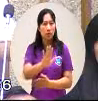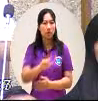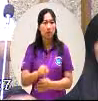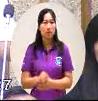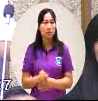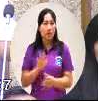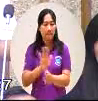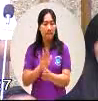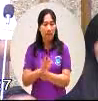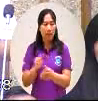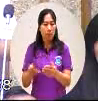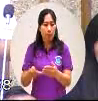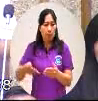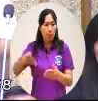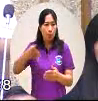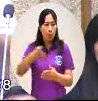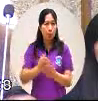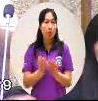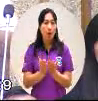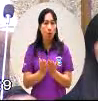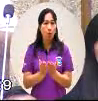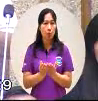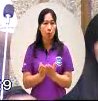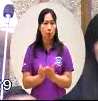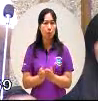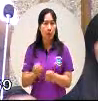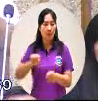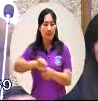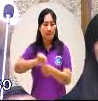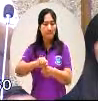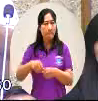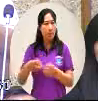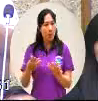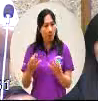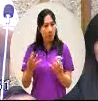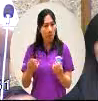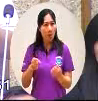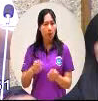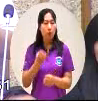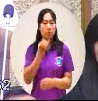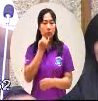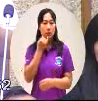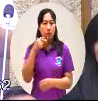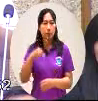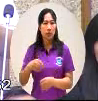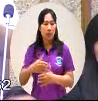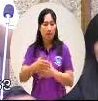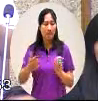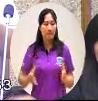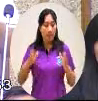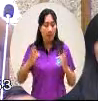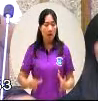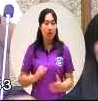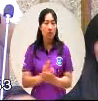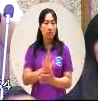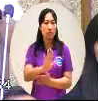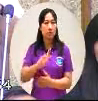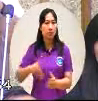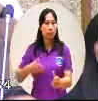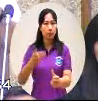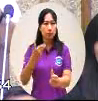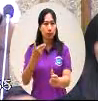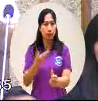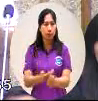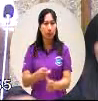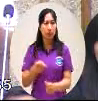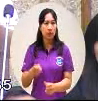一个加分作用的一个优待。那更好的就是说，这个班开设之后，他可以提供